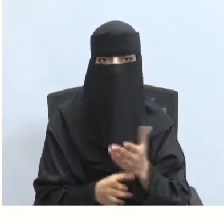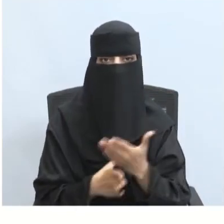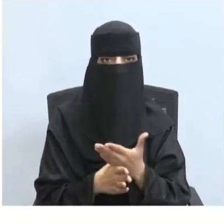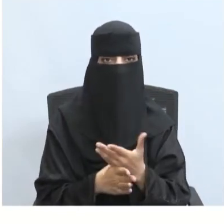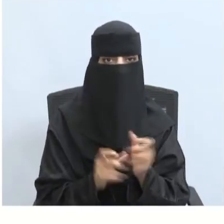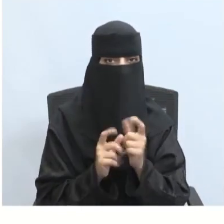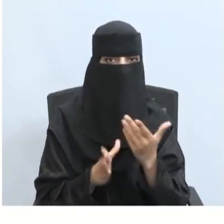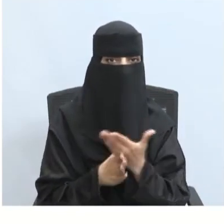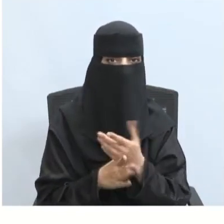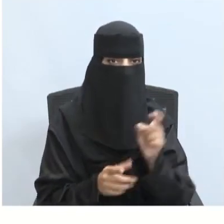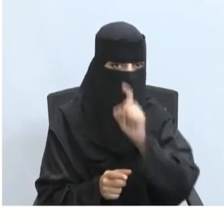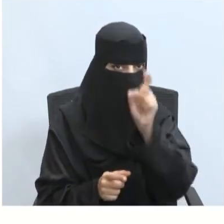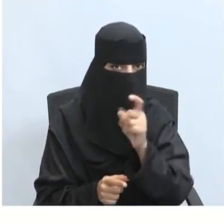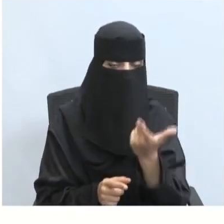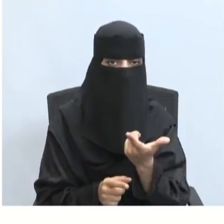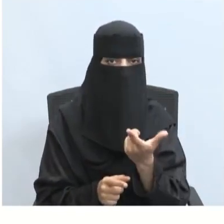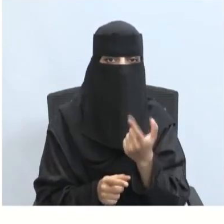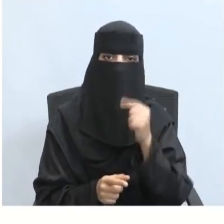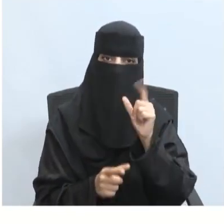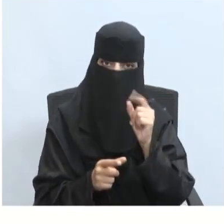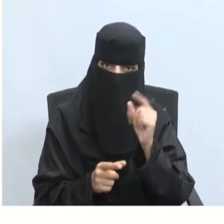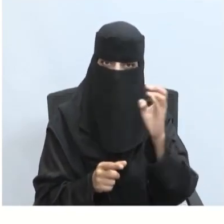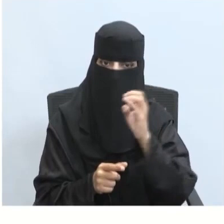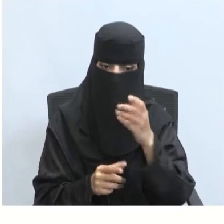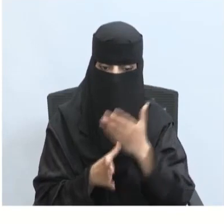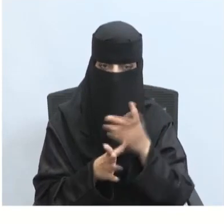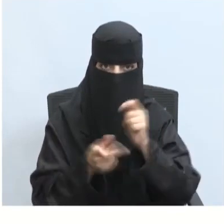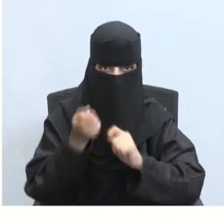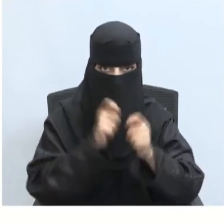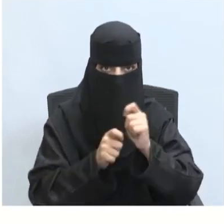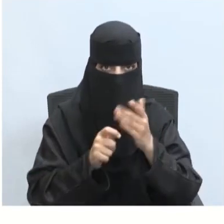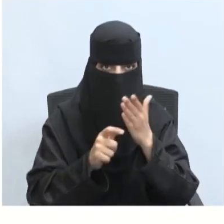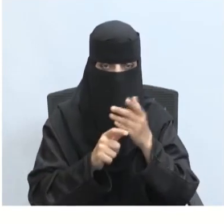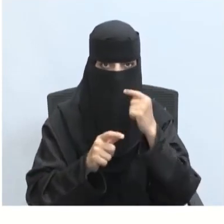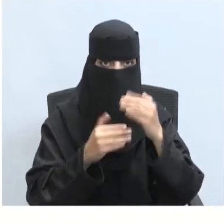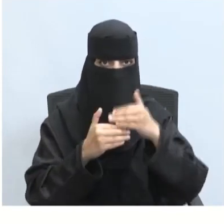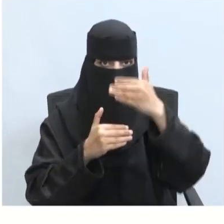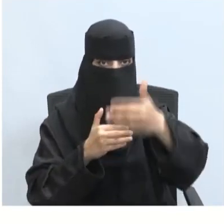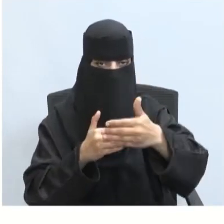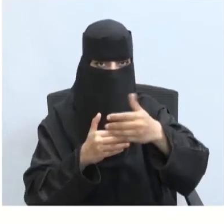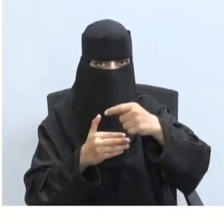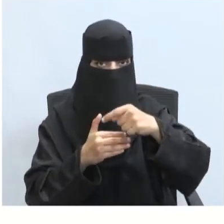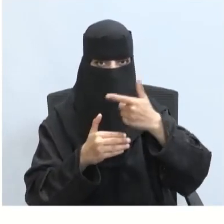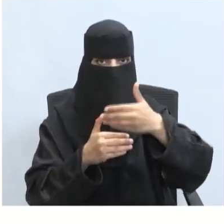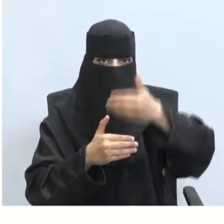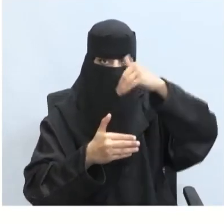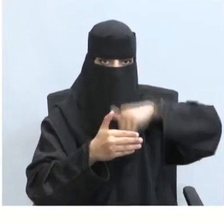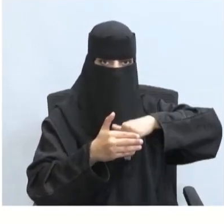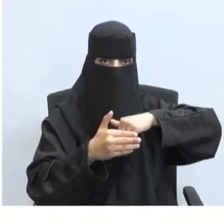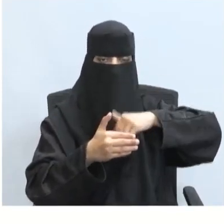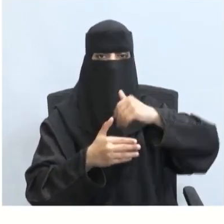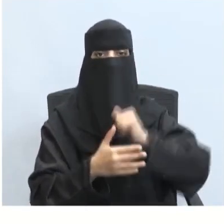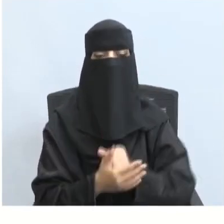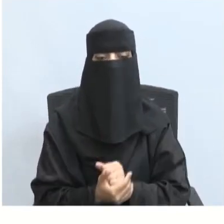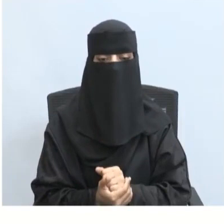الصور بشكل واضح نعم احسنت لان الصور قد تكونت اما امام الشبكيه او خلف